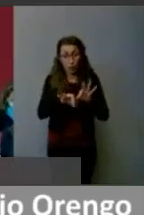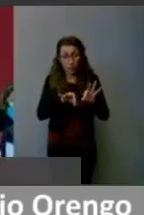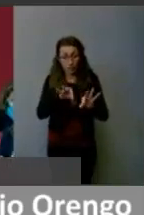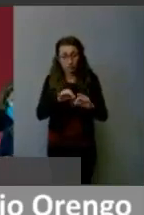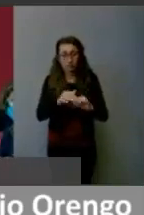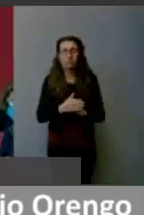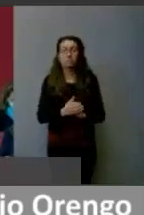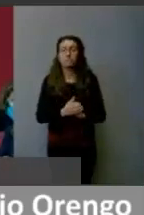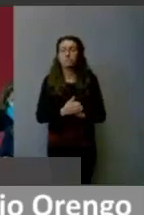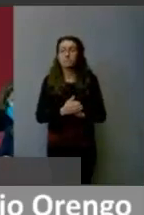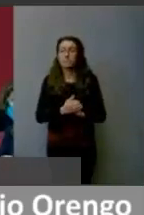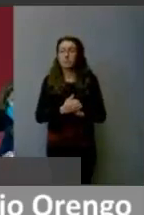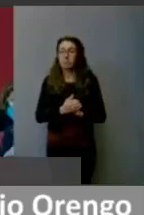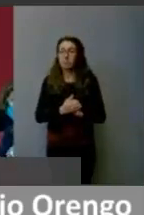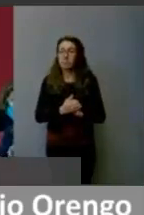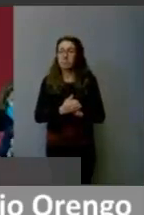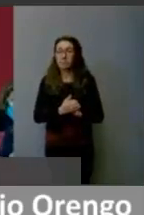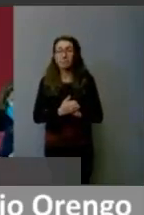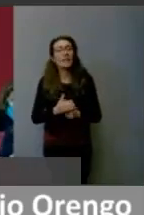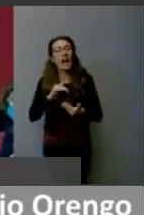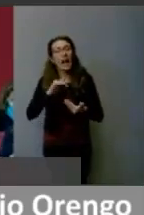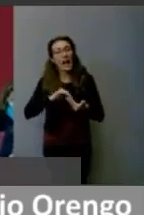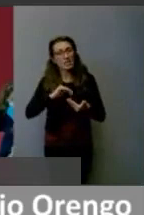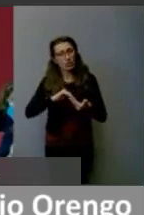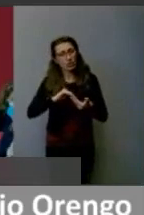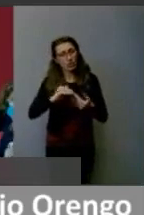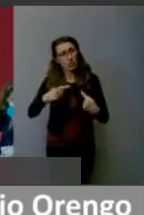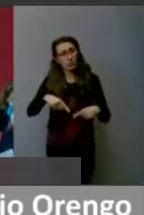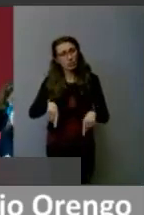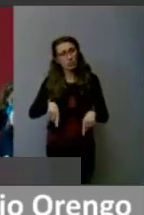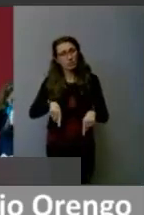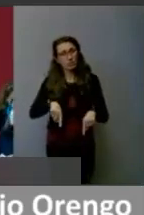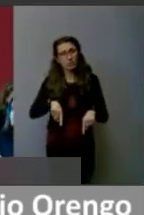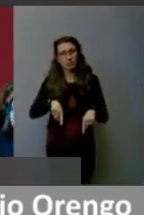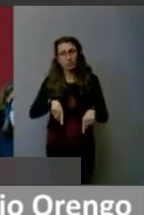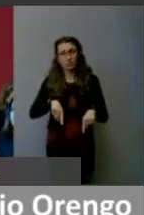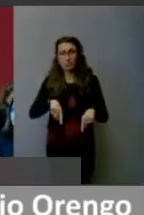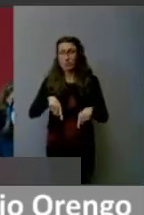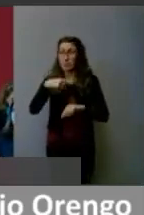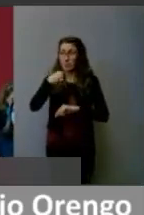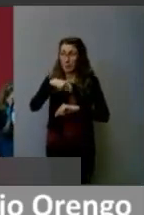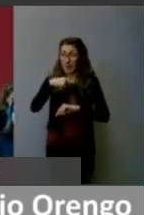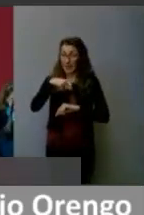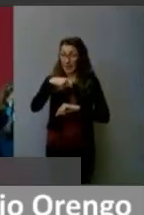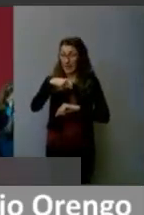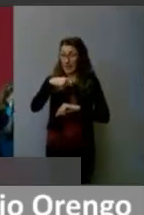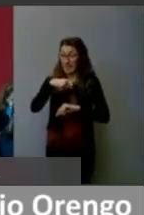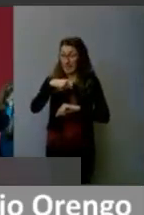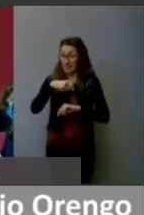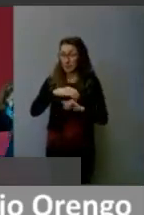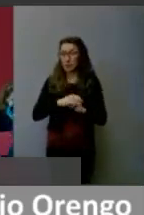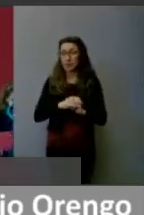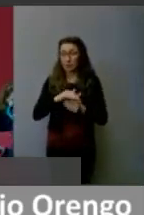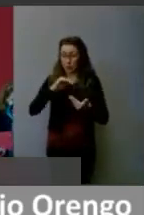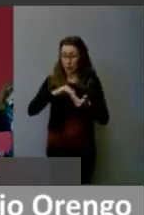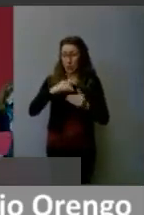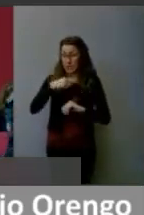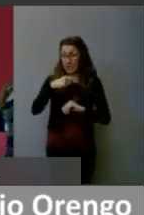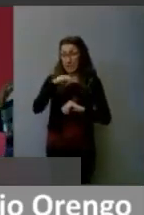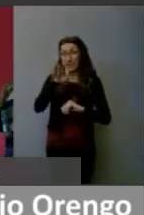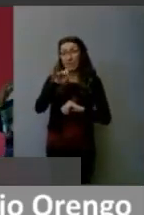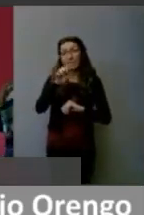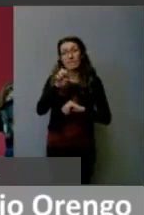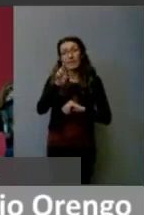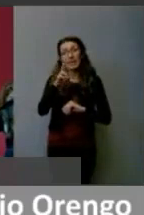pediatrica. Tra l'altro questa associazione il presidente di questa associazione, il dottor Ferrando, che voglio